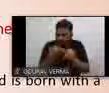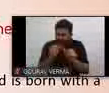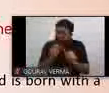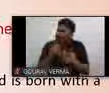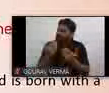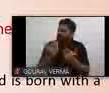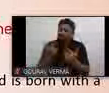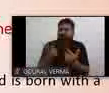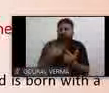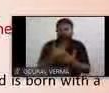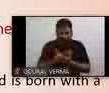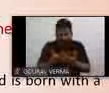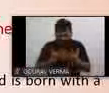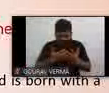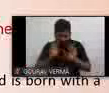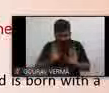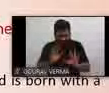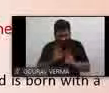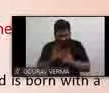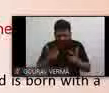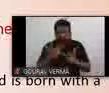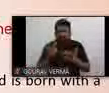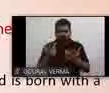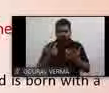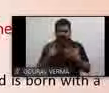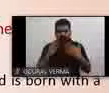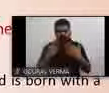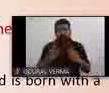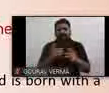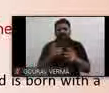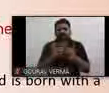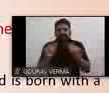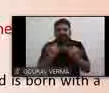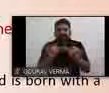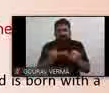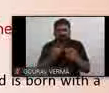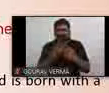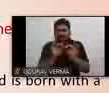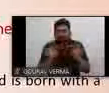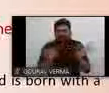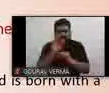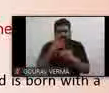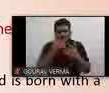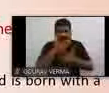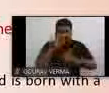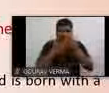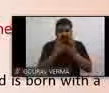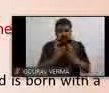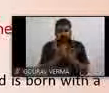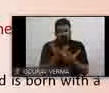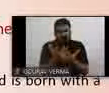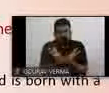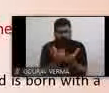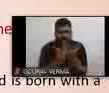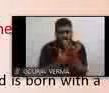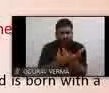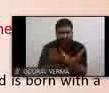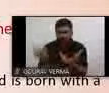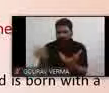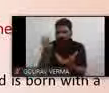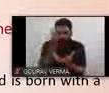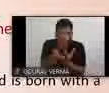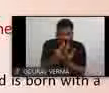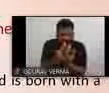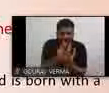जो मेरे पास है. साइज सिखाने के लिए हमको कोई बड़ी सी चीज नहीं सीखनी है, बड़े कटोरे में छोटा कटोरा डाल के भी वो